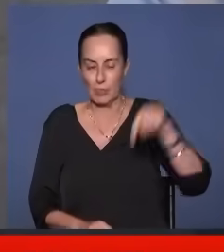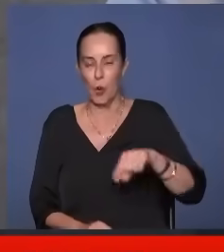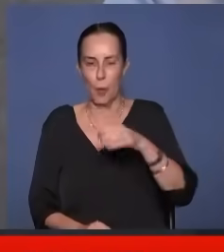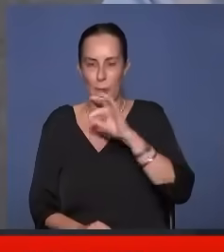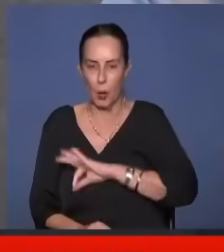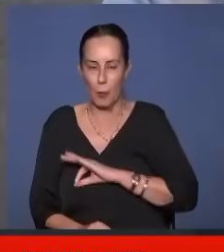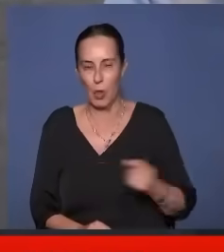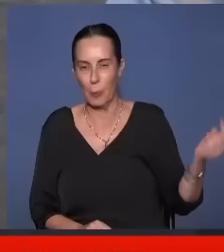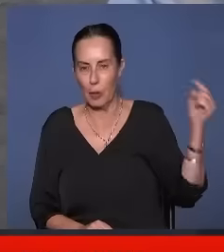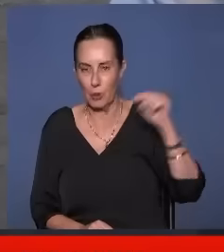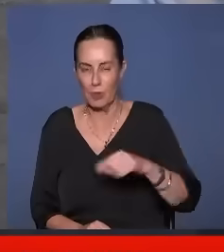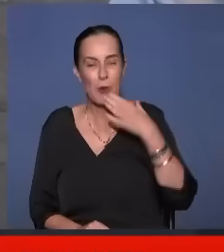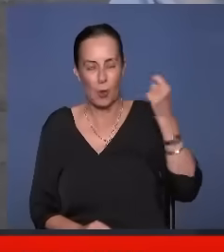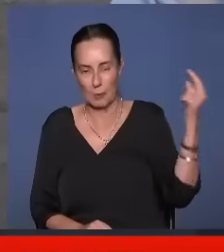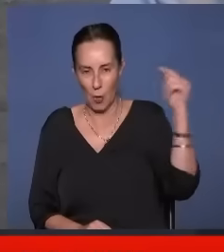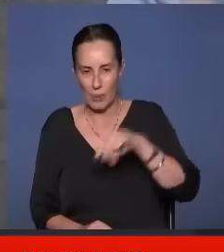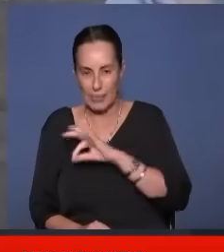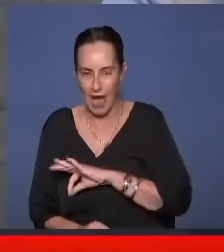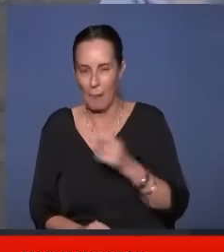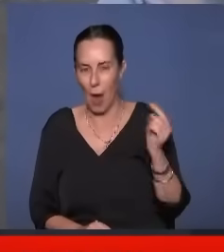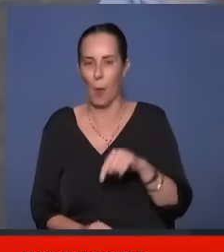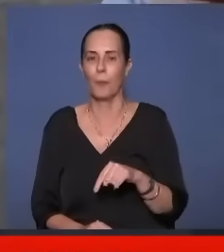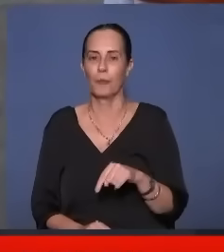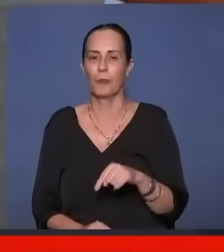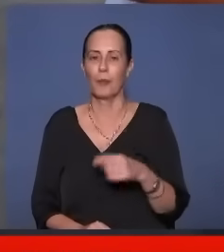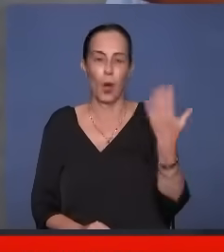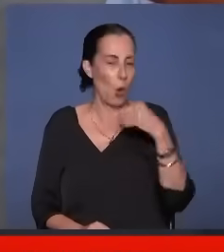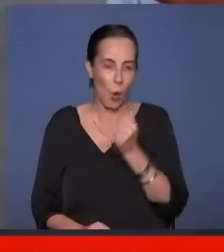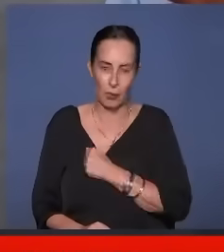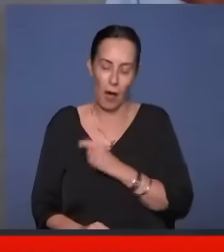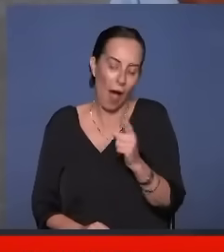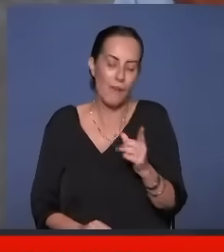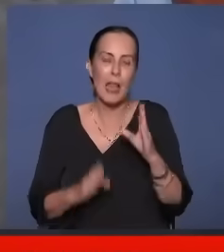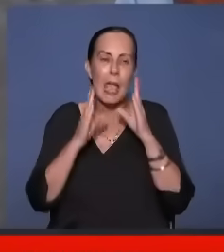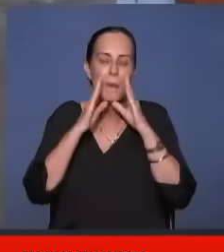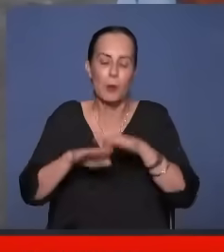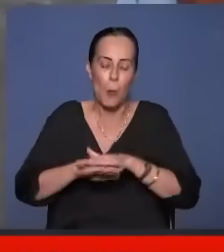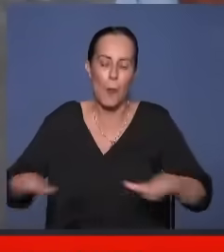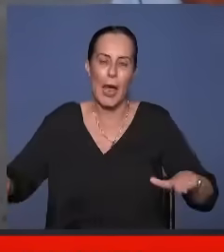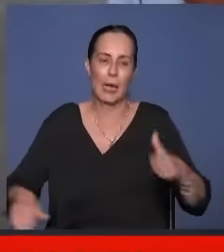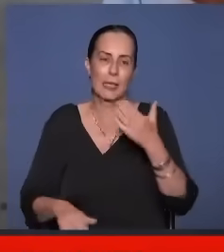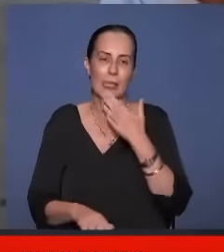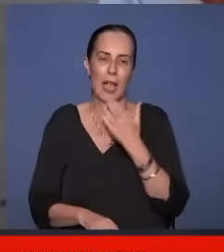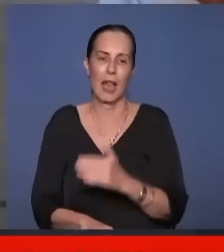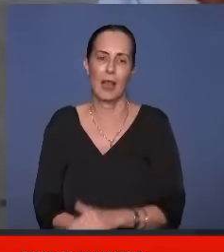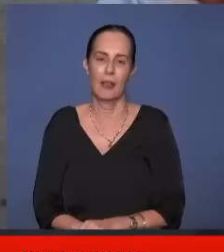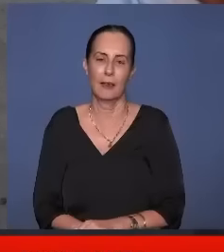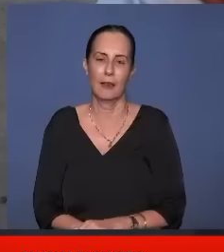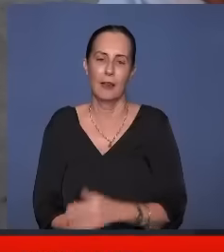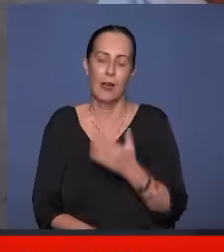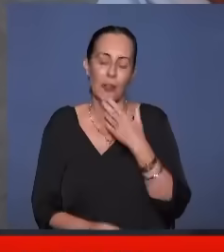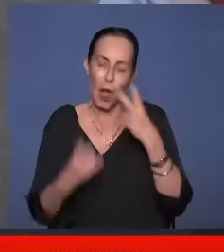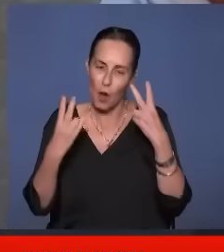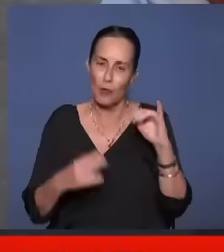הקומוניסטים הציונים מרוסיה, שהם לא היו דתיים, אבל הם האמינו בארץ ישראל, והיהדות